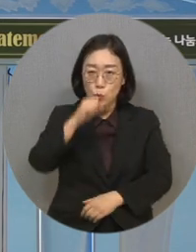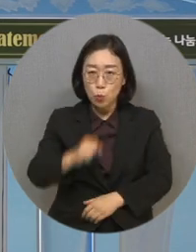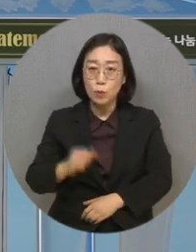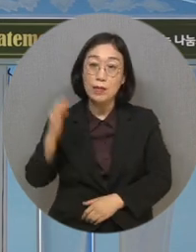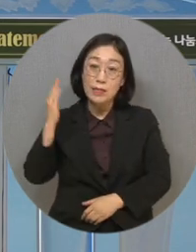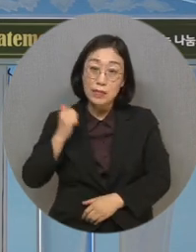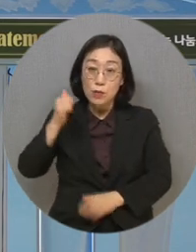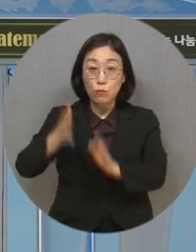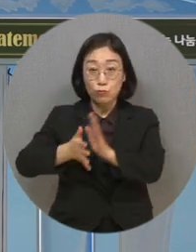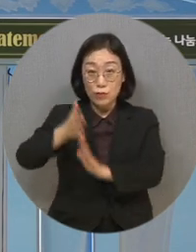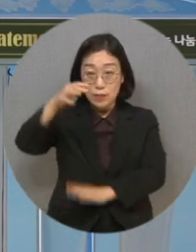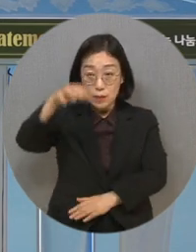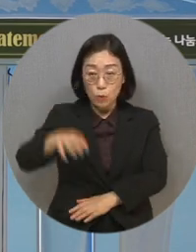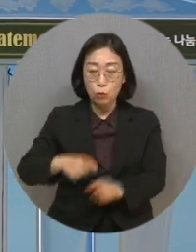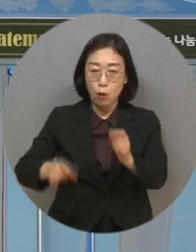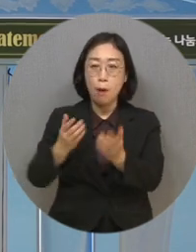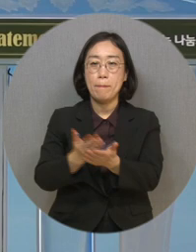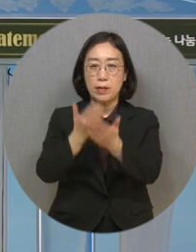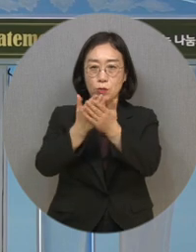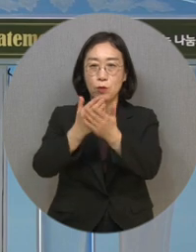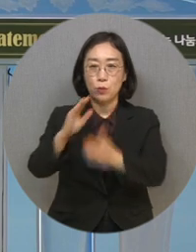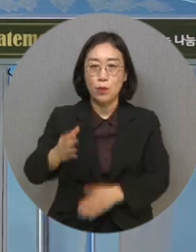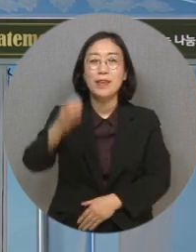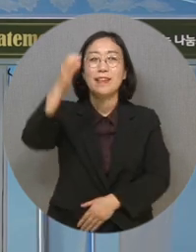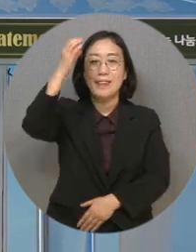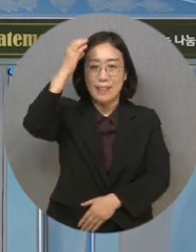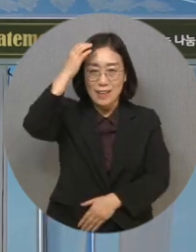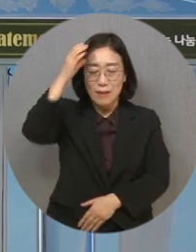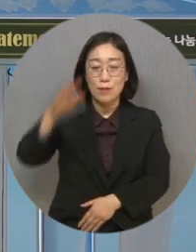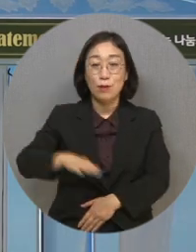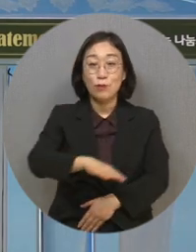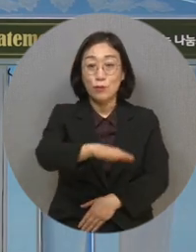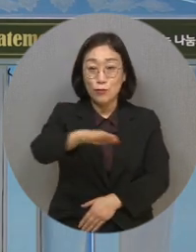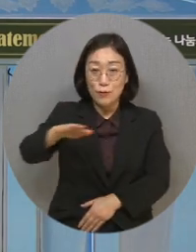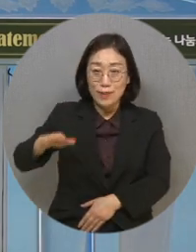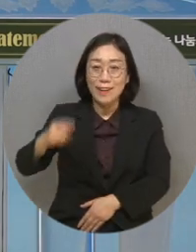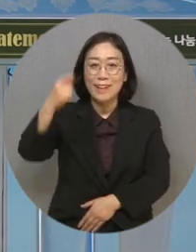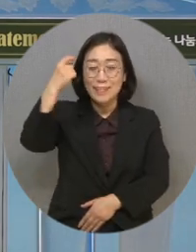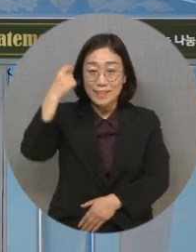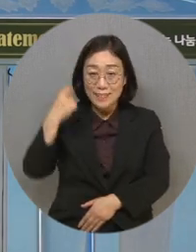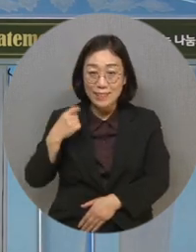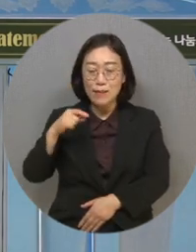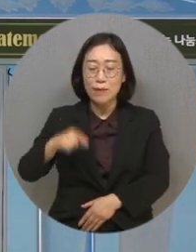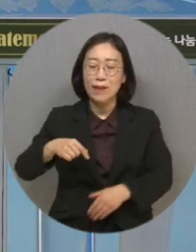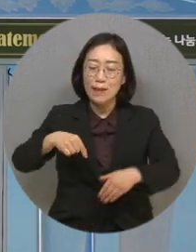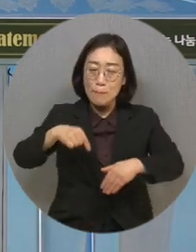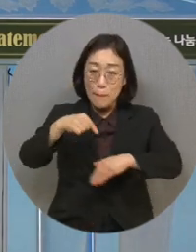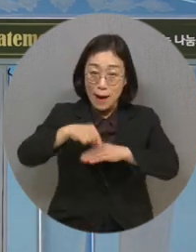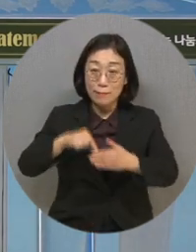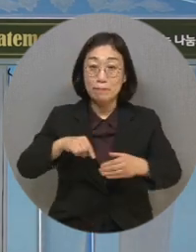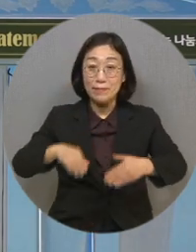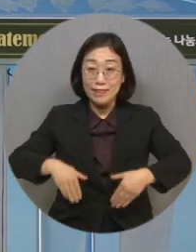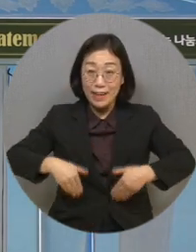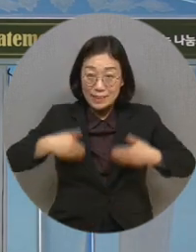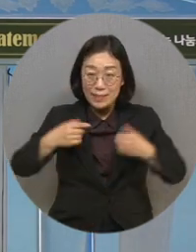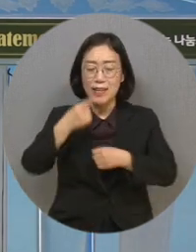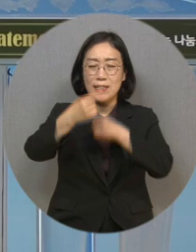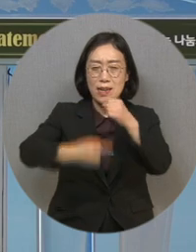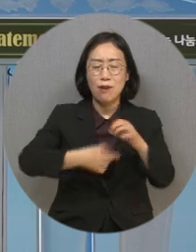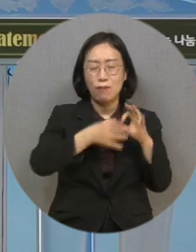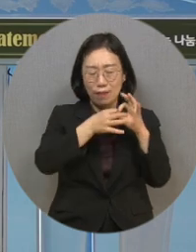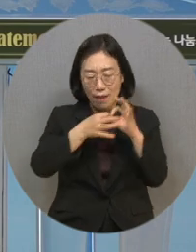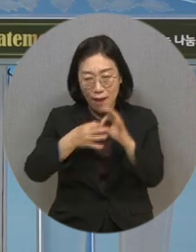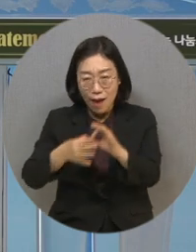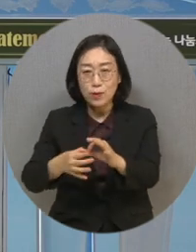더 나아질 거라는 생각들을 갖게 됩니다. 우리가 오늘 느끼게 되는 이 따뜻한 마음 1년 내내